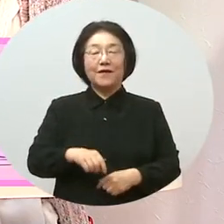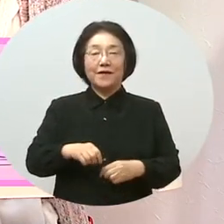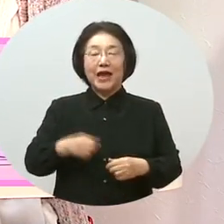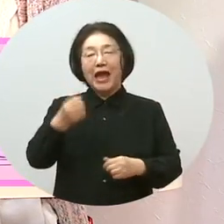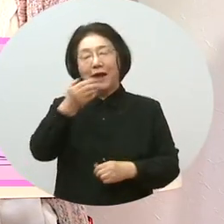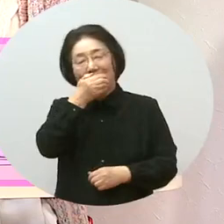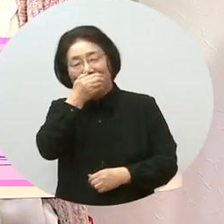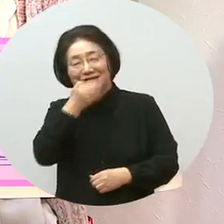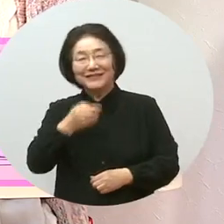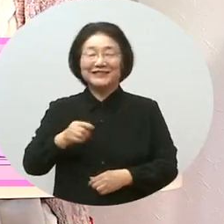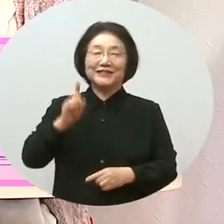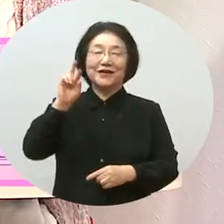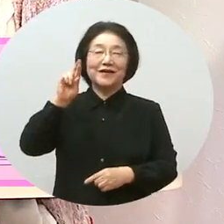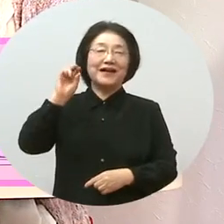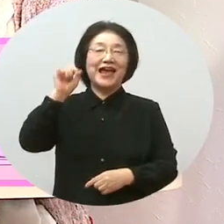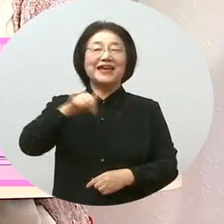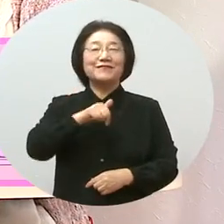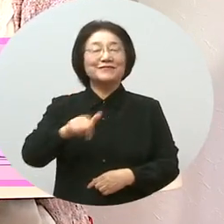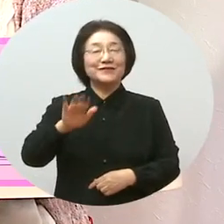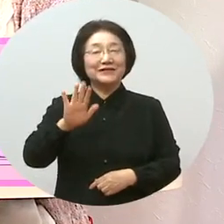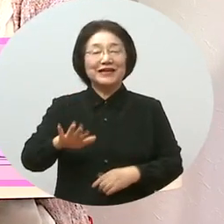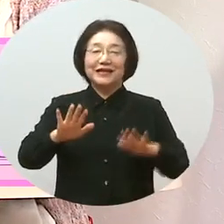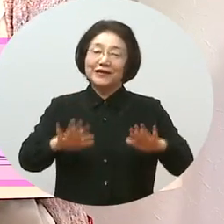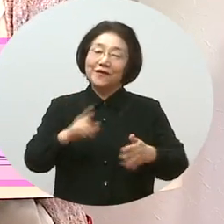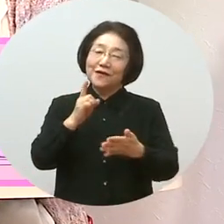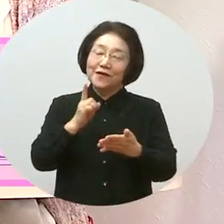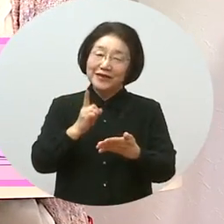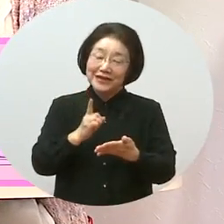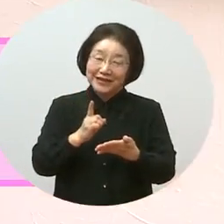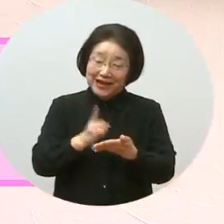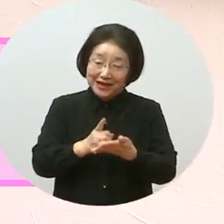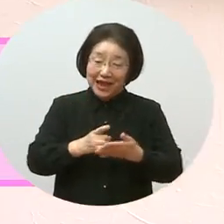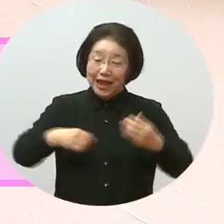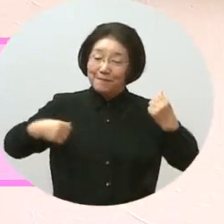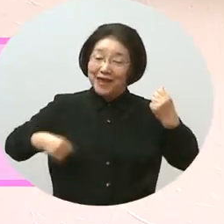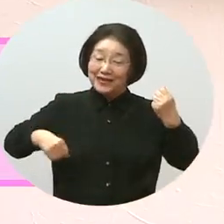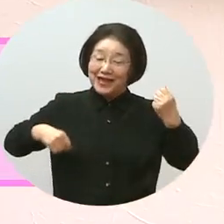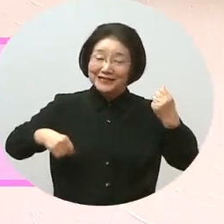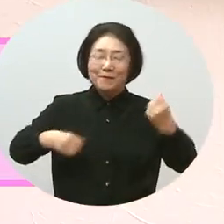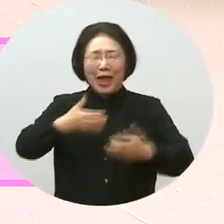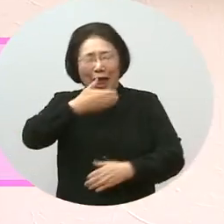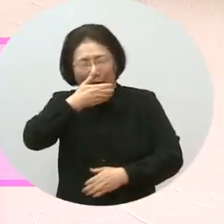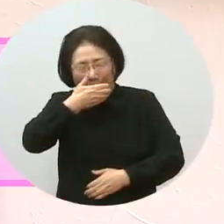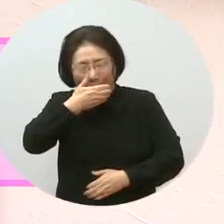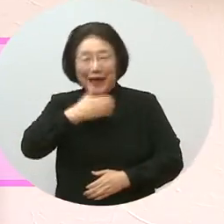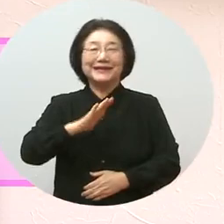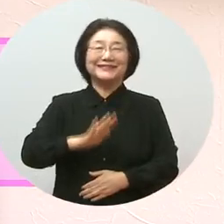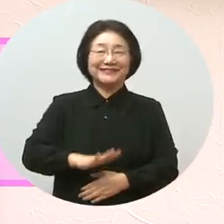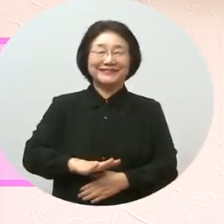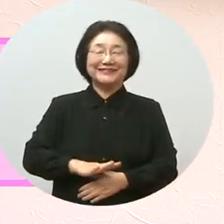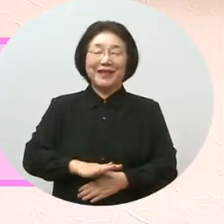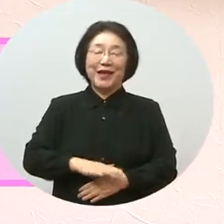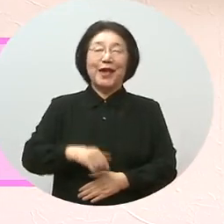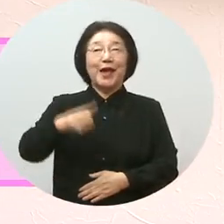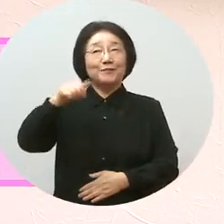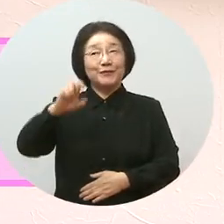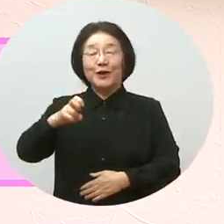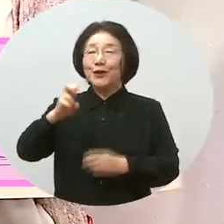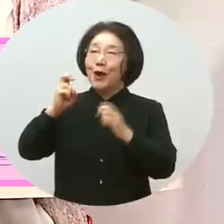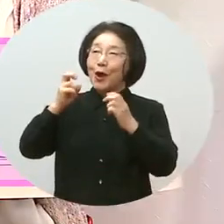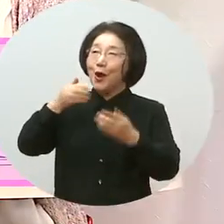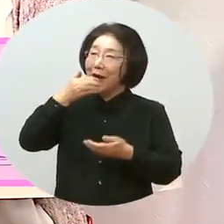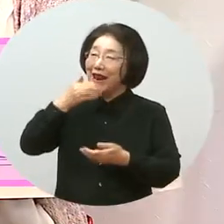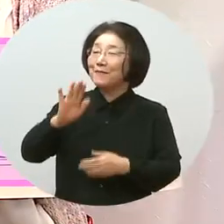ブイン江ノ島、今日だけは弁天様も大笑いが開催されます。 江ノ島でプロのお笑いを見ることができるんですね。